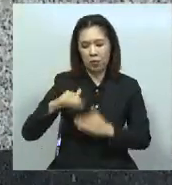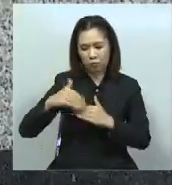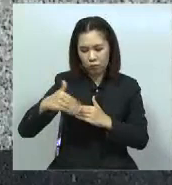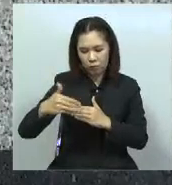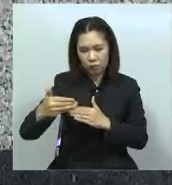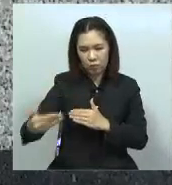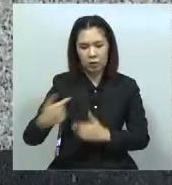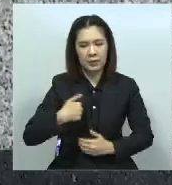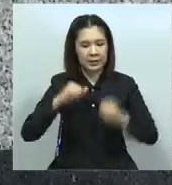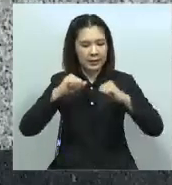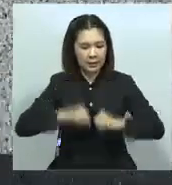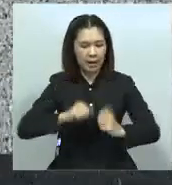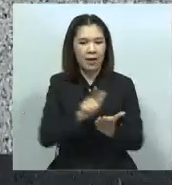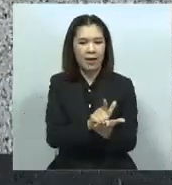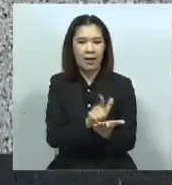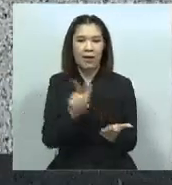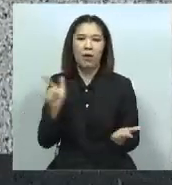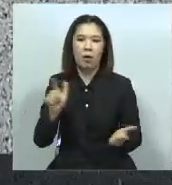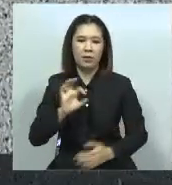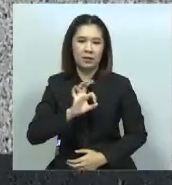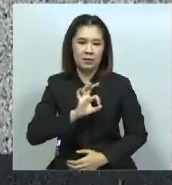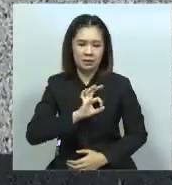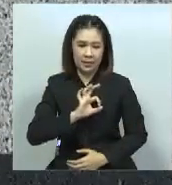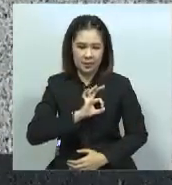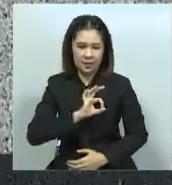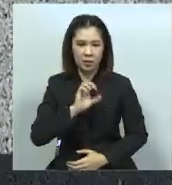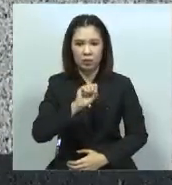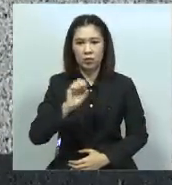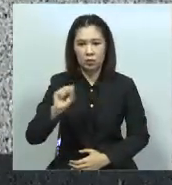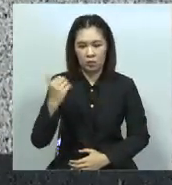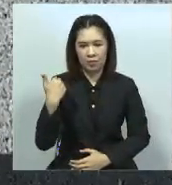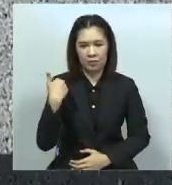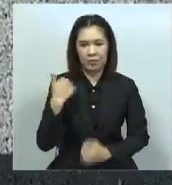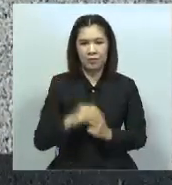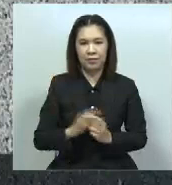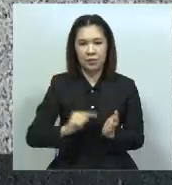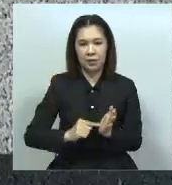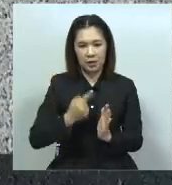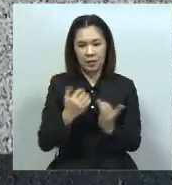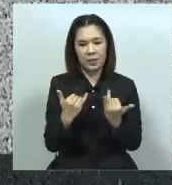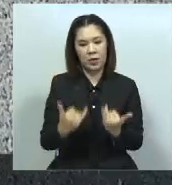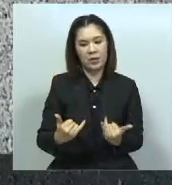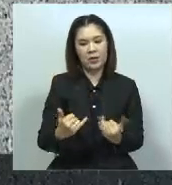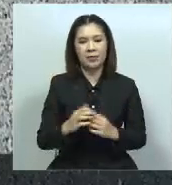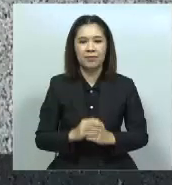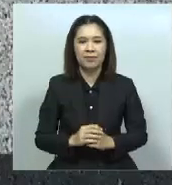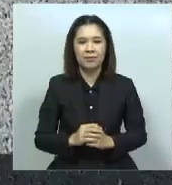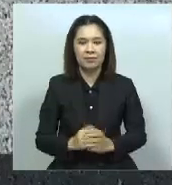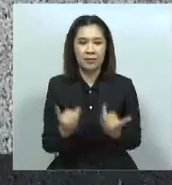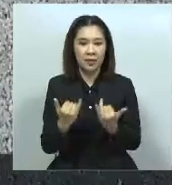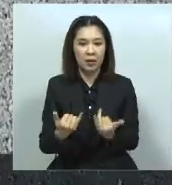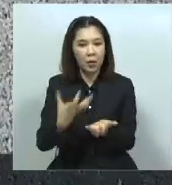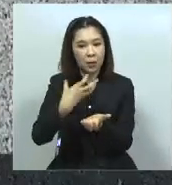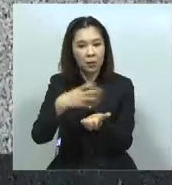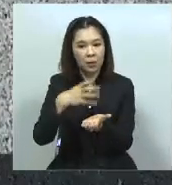ศจึงตัดสินใจลาออกจากการเป็นสมาชิกสภาผู้แทนราษฎรทันทีมีผลตั้งแต่บัดนี้เป็นต้นไปฟังประเด็นนี้เพิ่มเติม